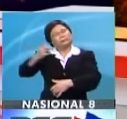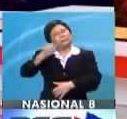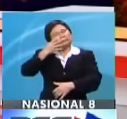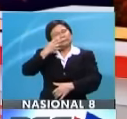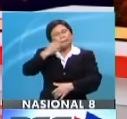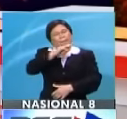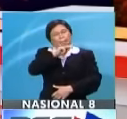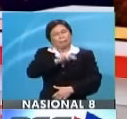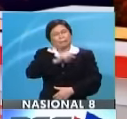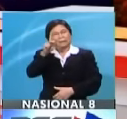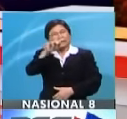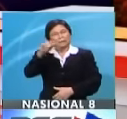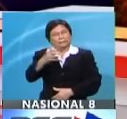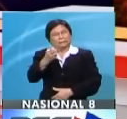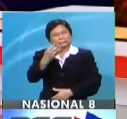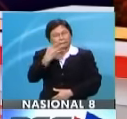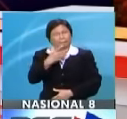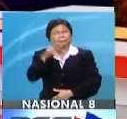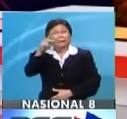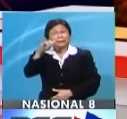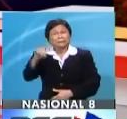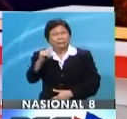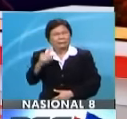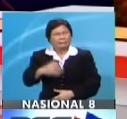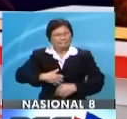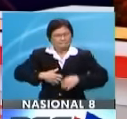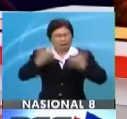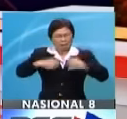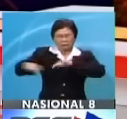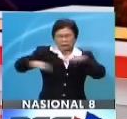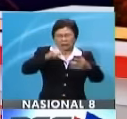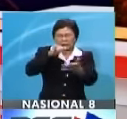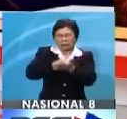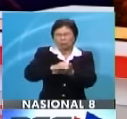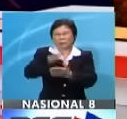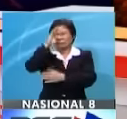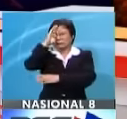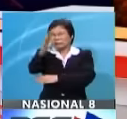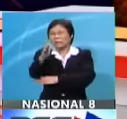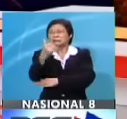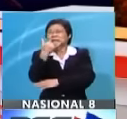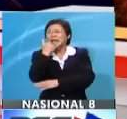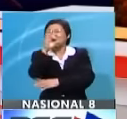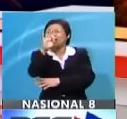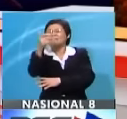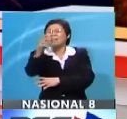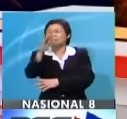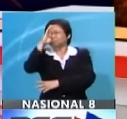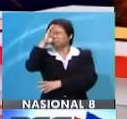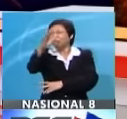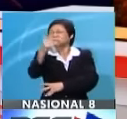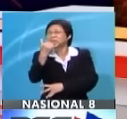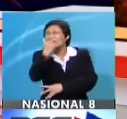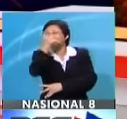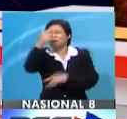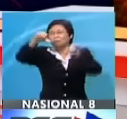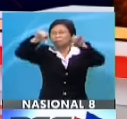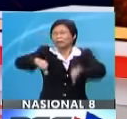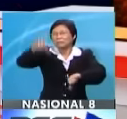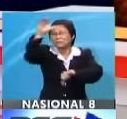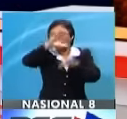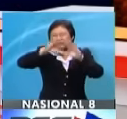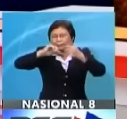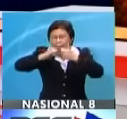Sukan Khairi Jamaluddin. Khairi yang berang dengan tindakan tersebut menyalahkan Persatuan Bola Sepak Malaysia FAM yang masih gagal untuk